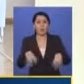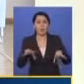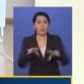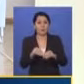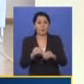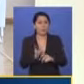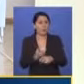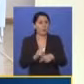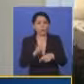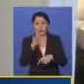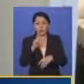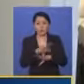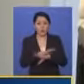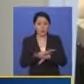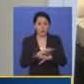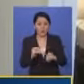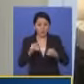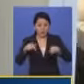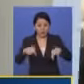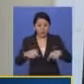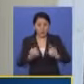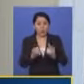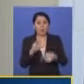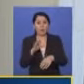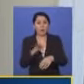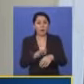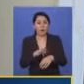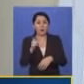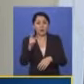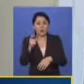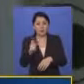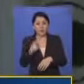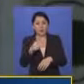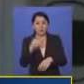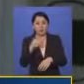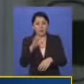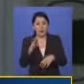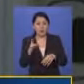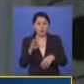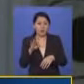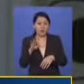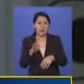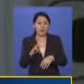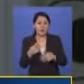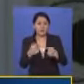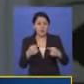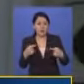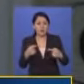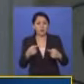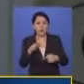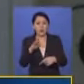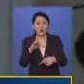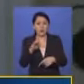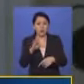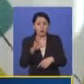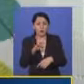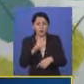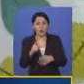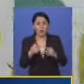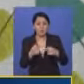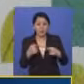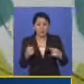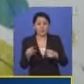өте ыңғайсыз еді. Оңалту барысында пациенттер физиотерапиядан өтеді. Электрофорез, магнитотерапия, аэрозоль терапиясы және